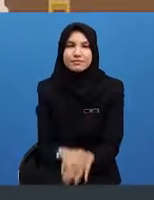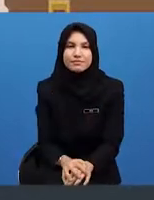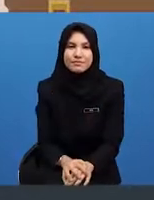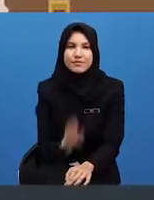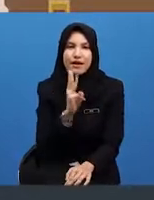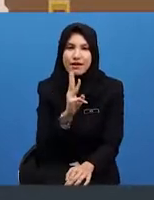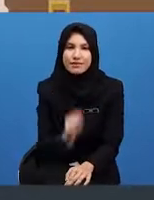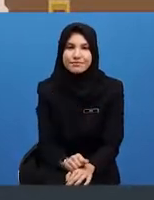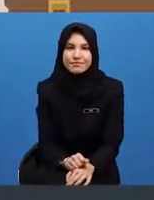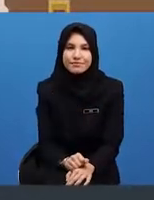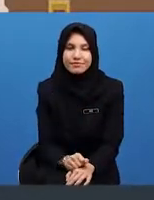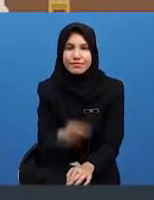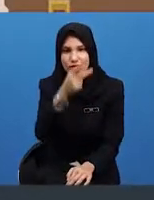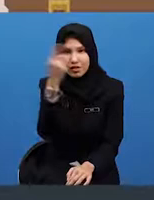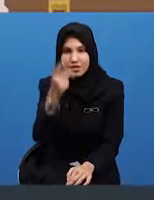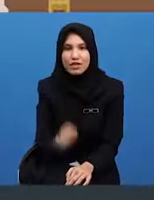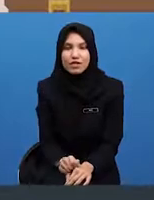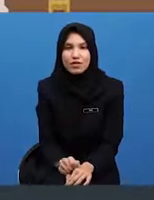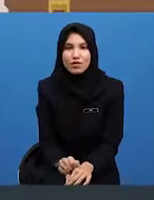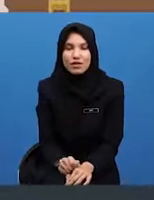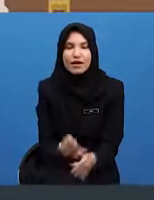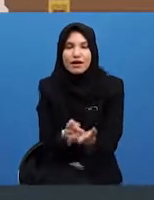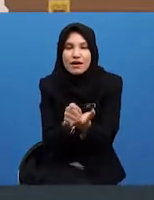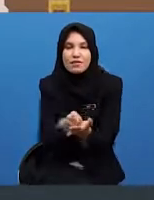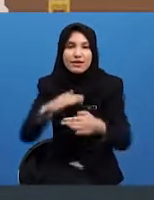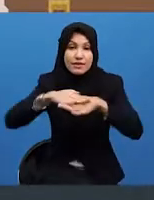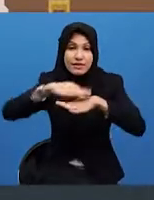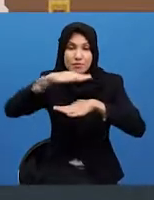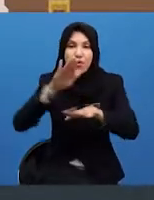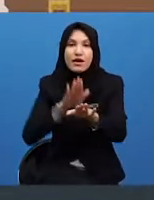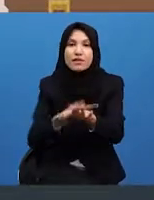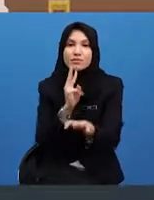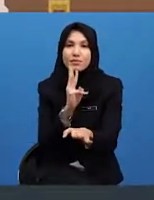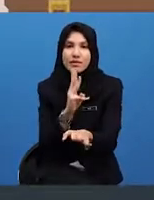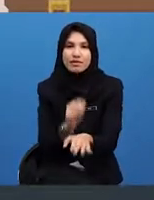kapal akan timbul di atas permukaan air.